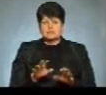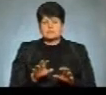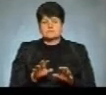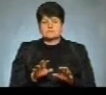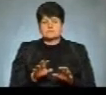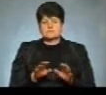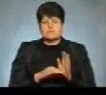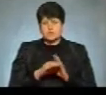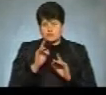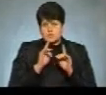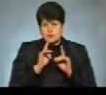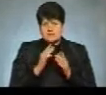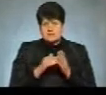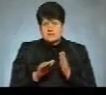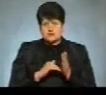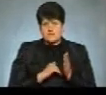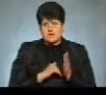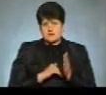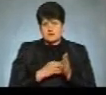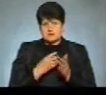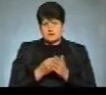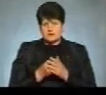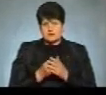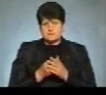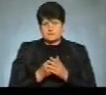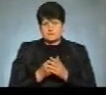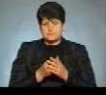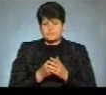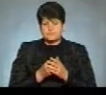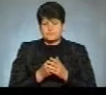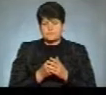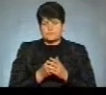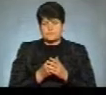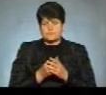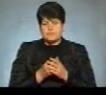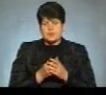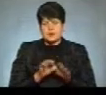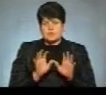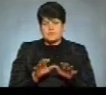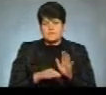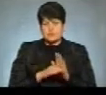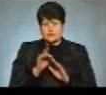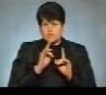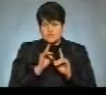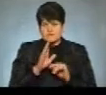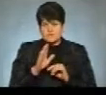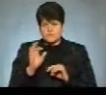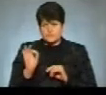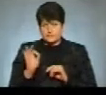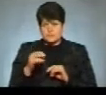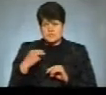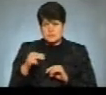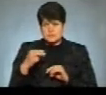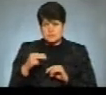Ківалова-Колісніченка Верховна Рада його скасувала своїм голосуванням. Але голова Верховної Ради і виконувач обов'язків